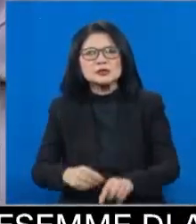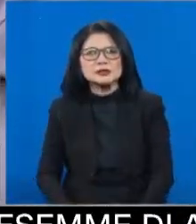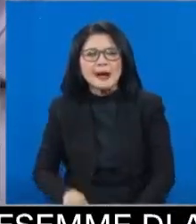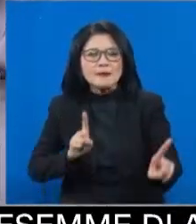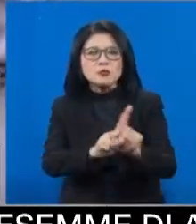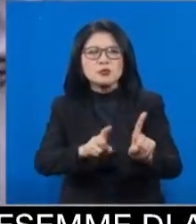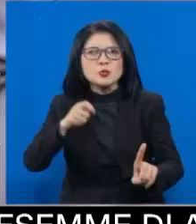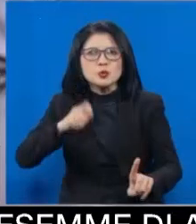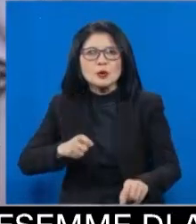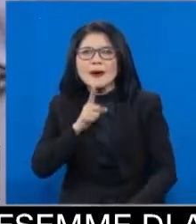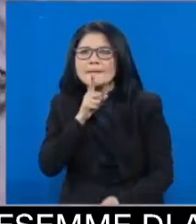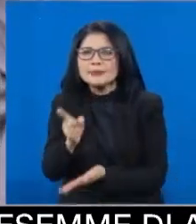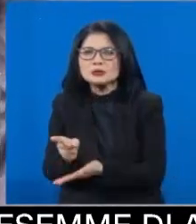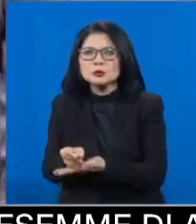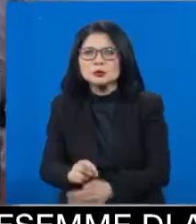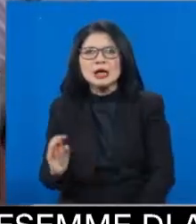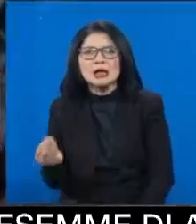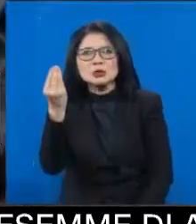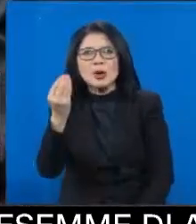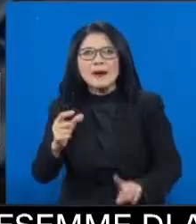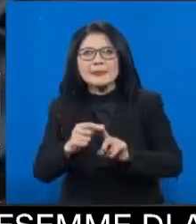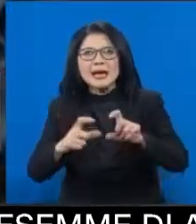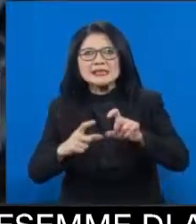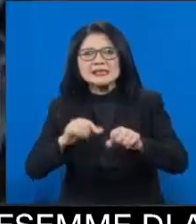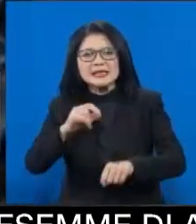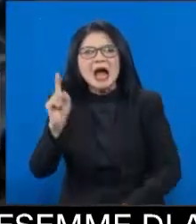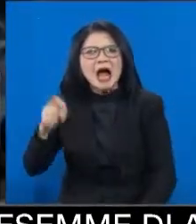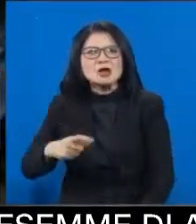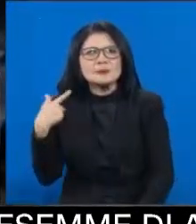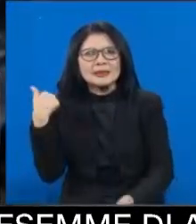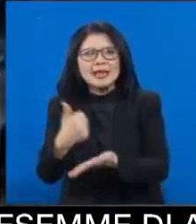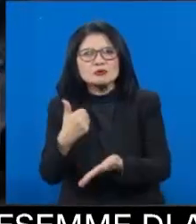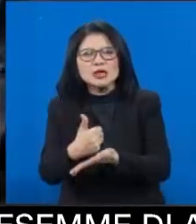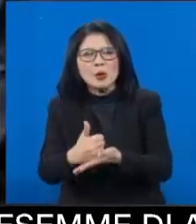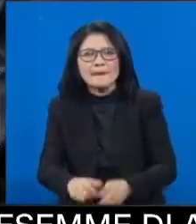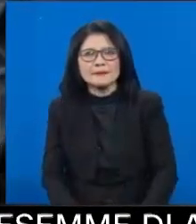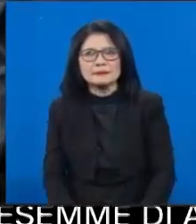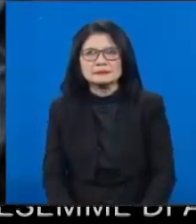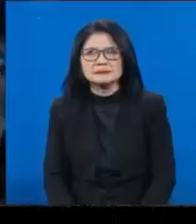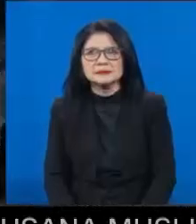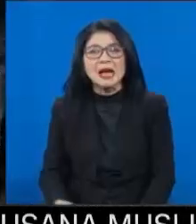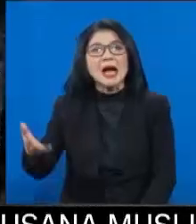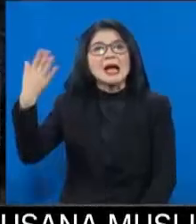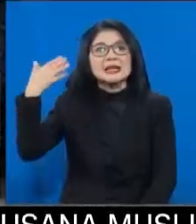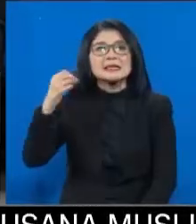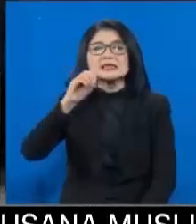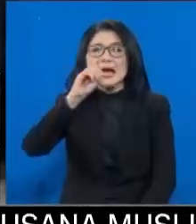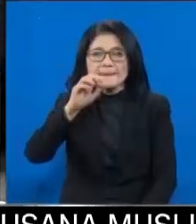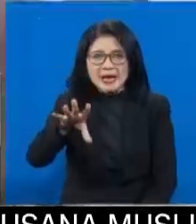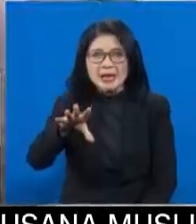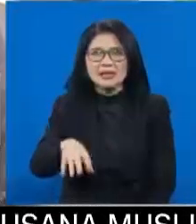Haris, menuntut Ketua Umum PSSI Ahmad Iriawan bertanggung jawab secara moral dan hukum. Seperti yang saya sampaikan dari awal, kan